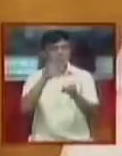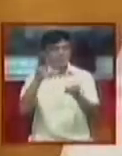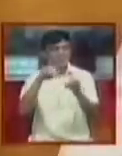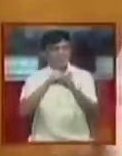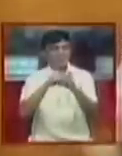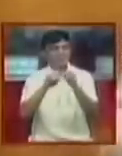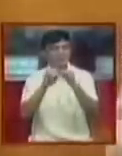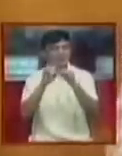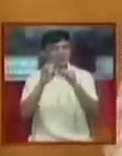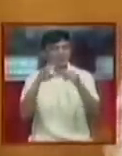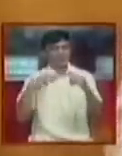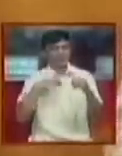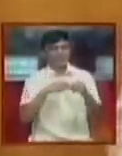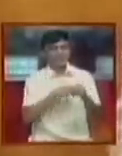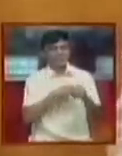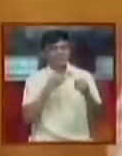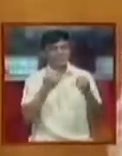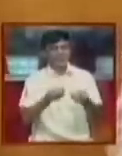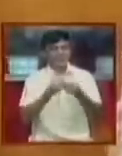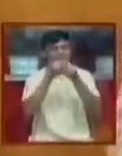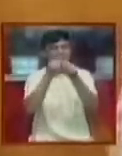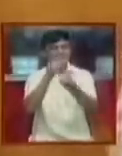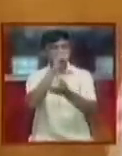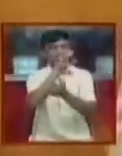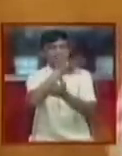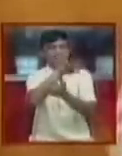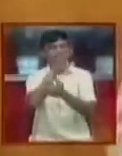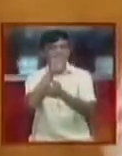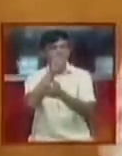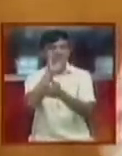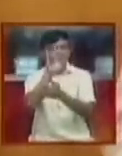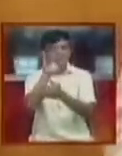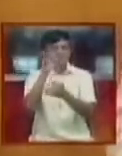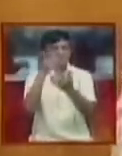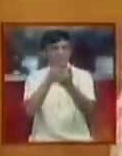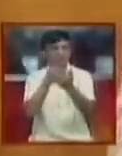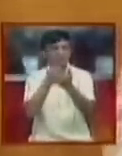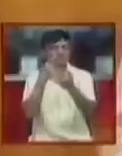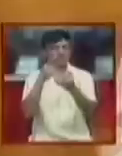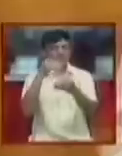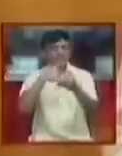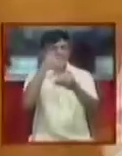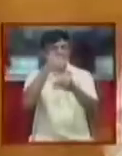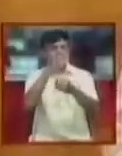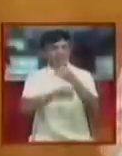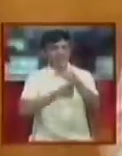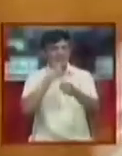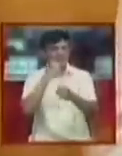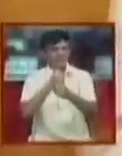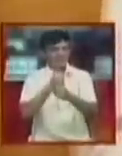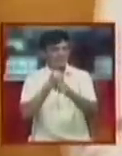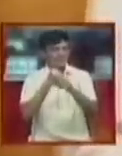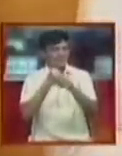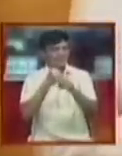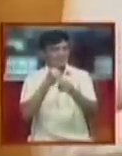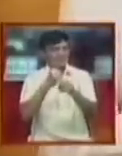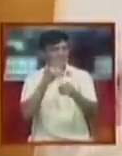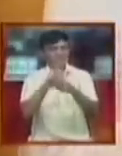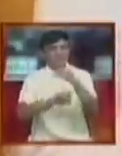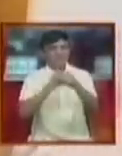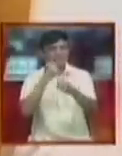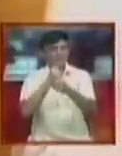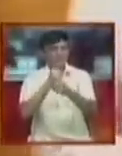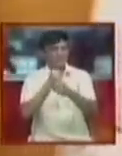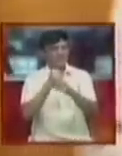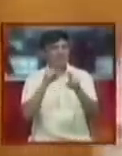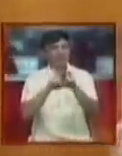Kongreso, makakapaglaan tayo ng 75 bilyong piso para sa susunod na 5 taon. Kasado na rin po ang